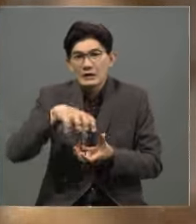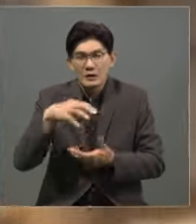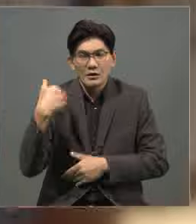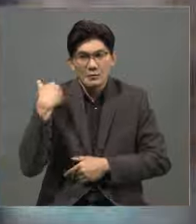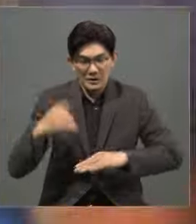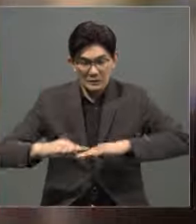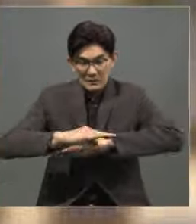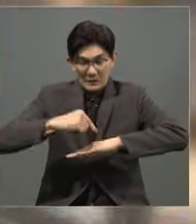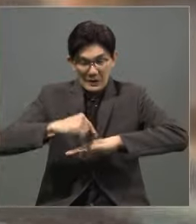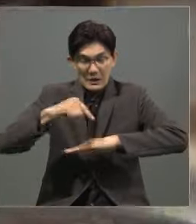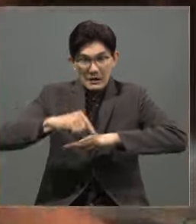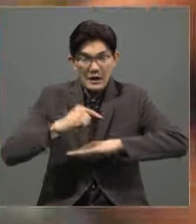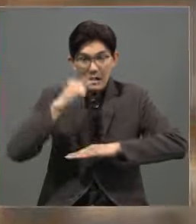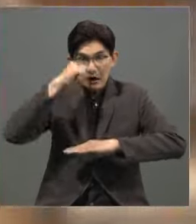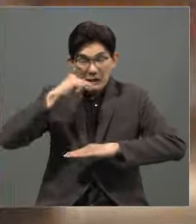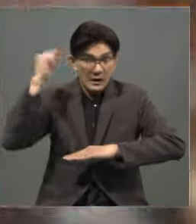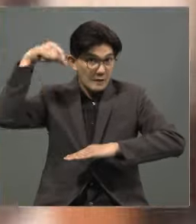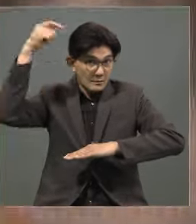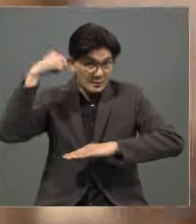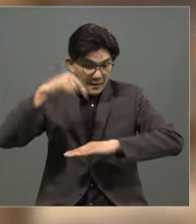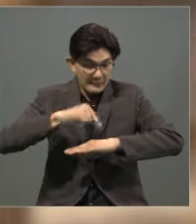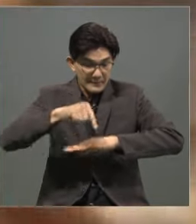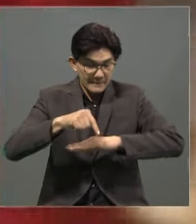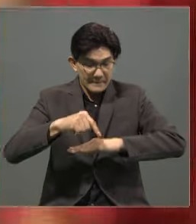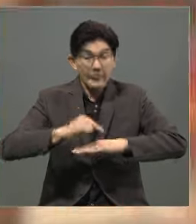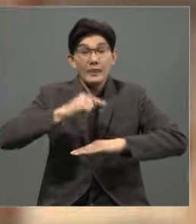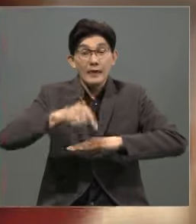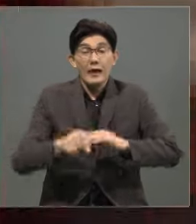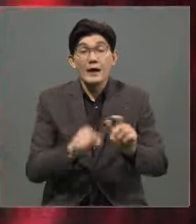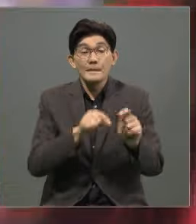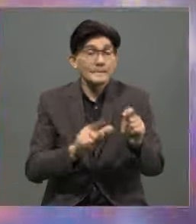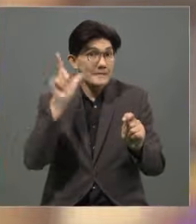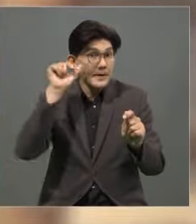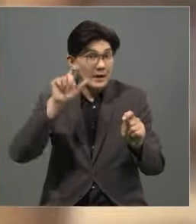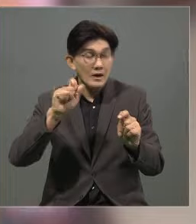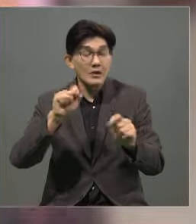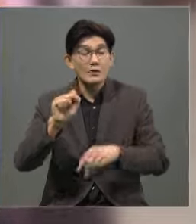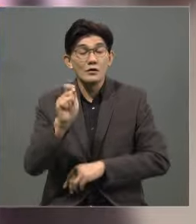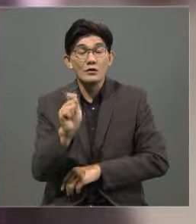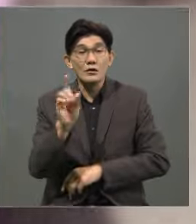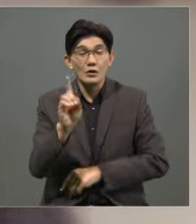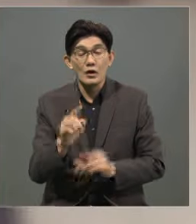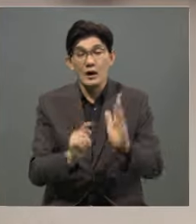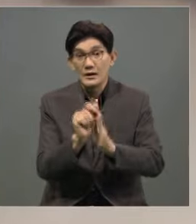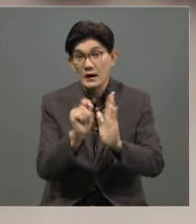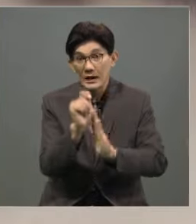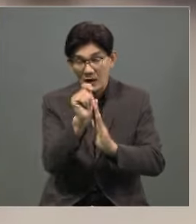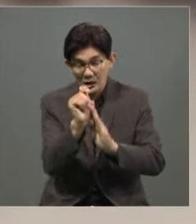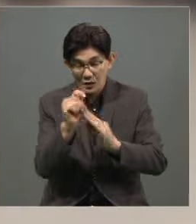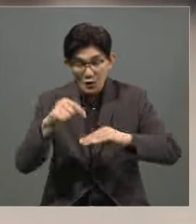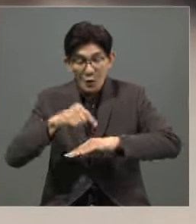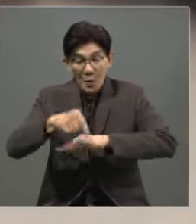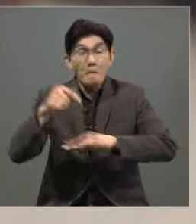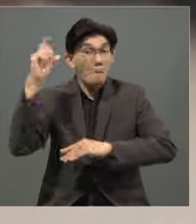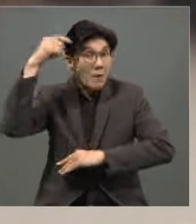ชายแดนไทยเมียนมาร์นะครับซึ่งเป็นฝั่งตรงข้ามอำเภอแม่สอดจังหวัดตากตรงนั้นเนี่ยมีการสู้รบกับอยู่ที่ฝั่งเมียนมาร์นะครับระหว่าง